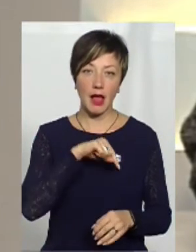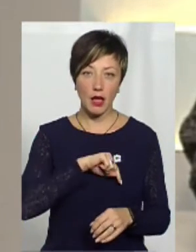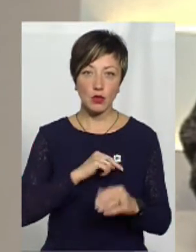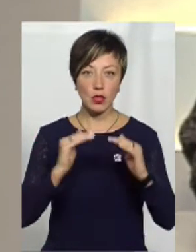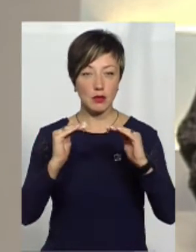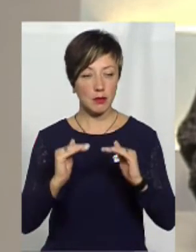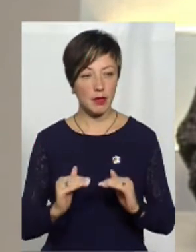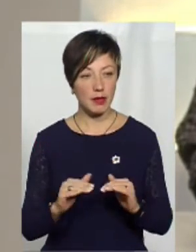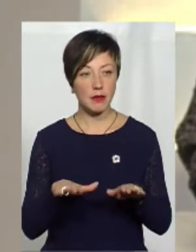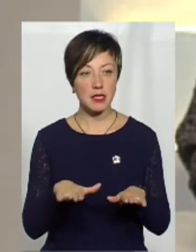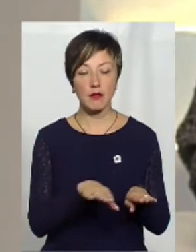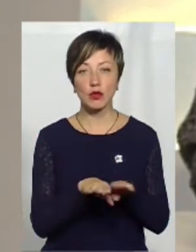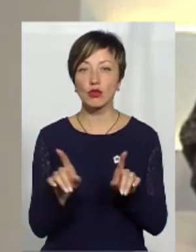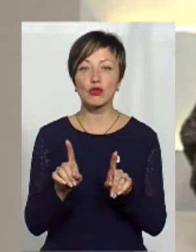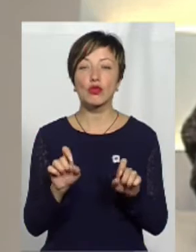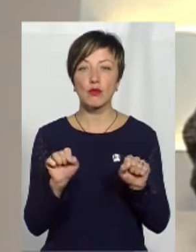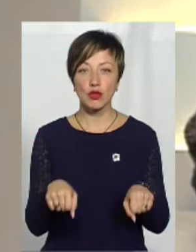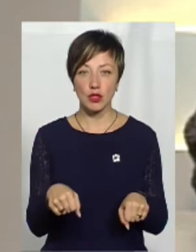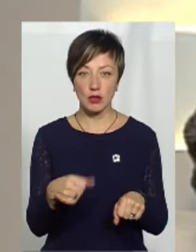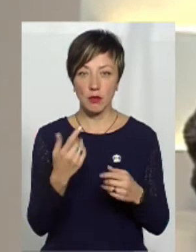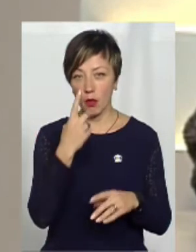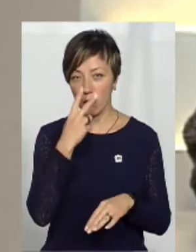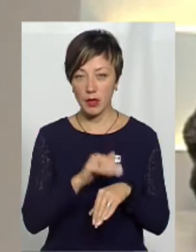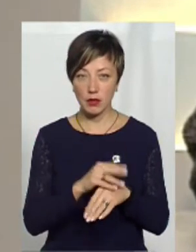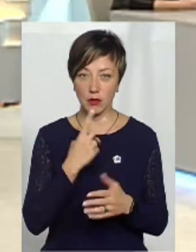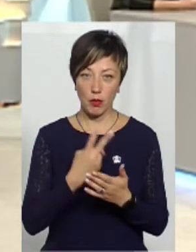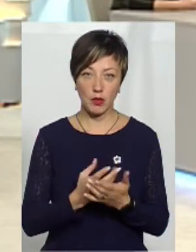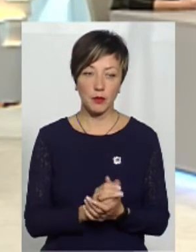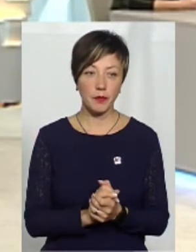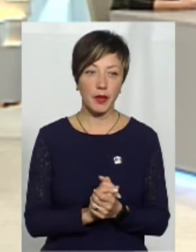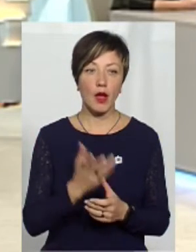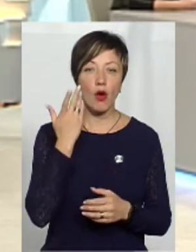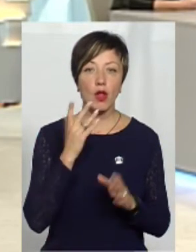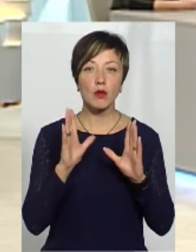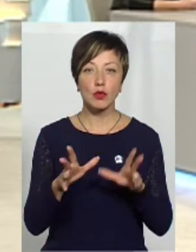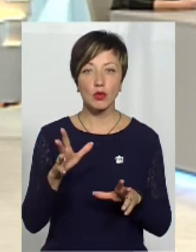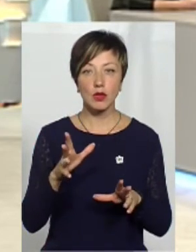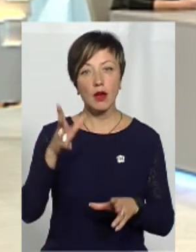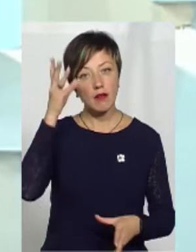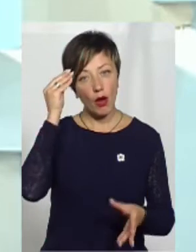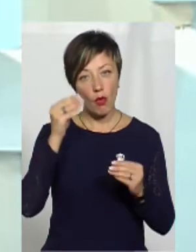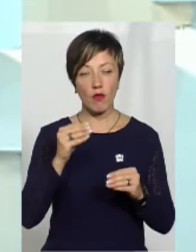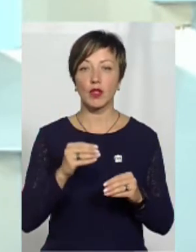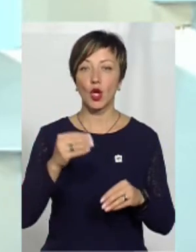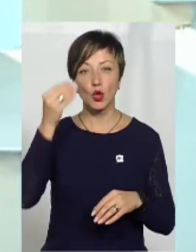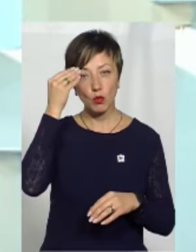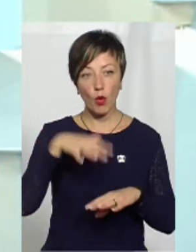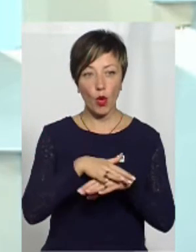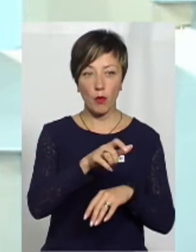можуть спасти? От на місцевому рівні, що ви можете помітити чи побачити? Коли будуть рахуватися з думкою